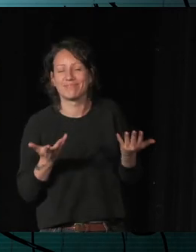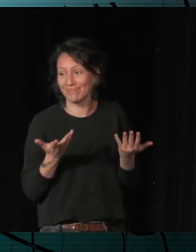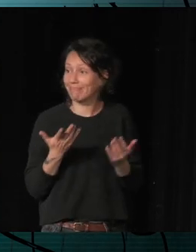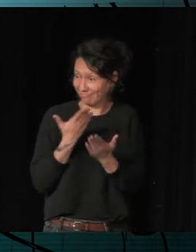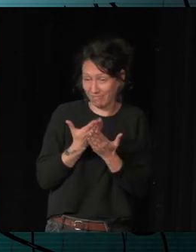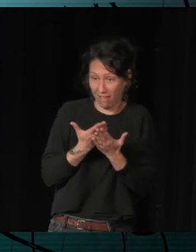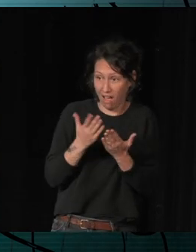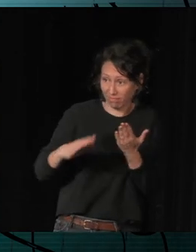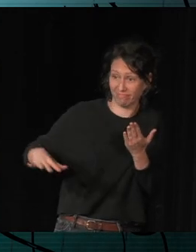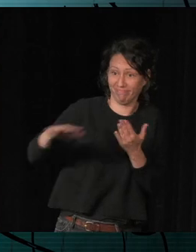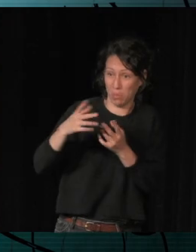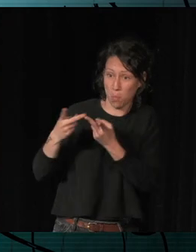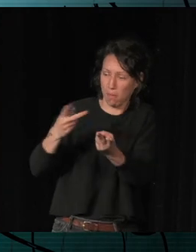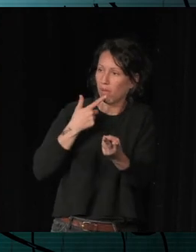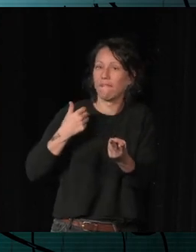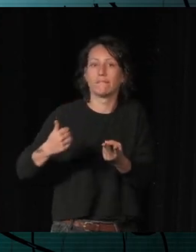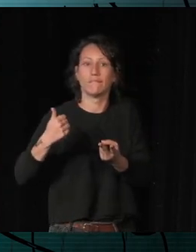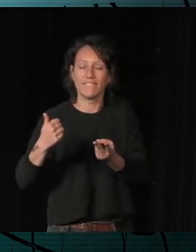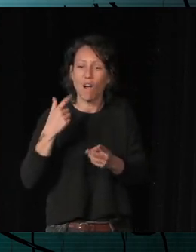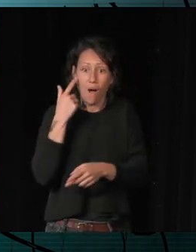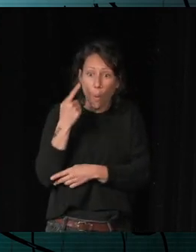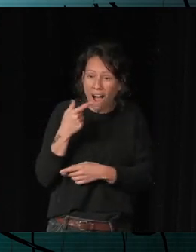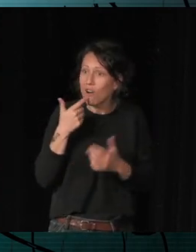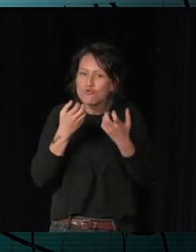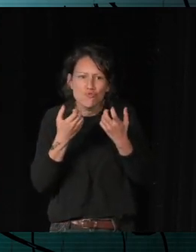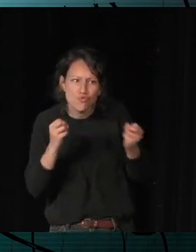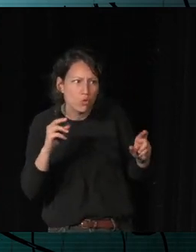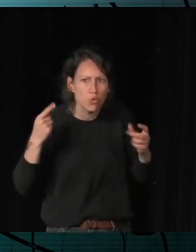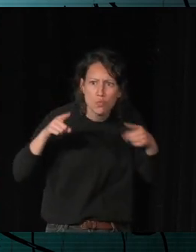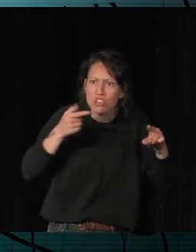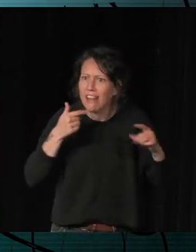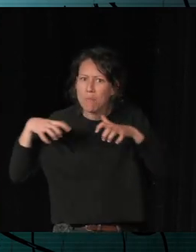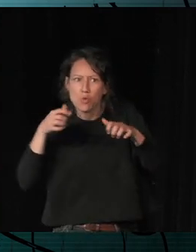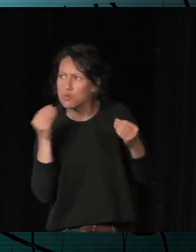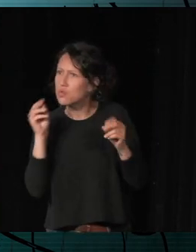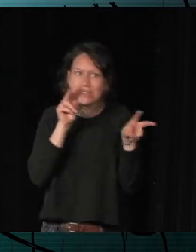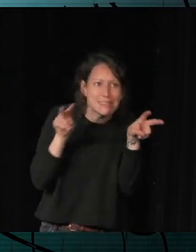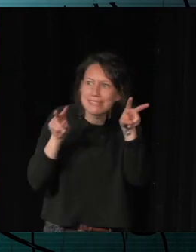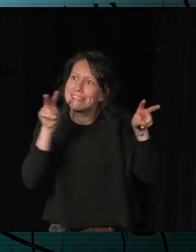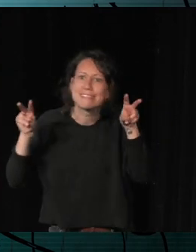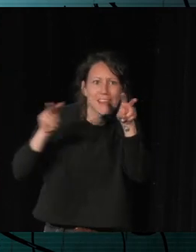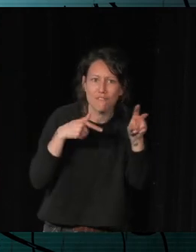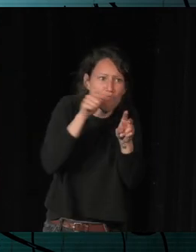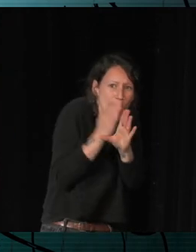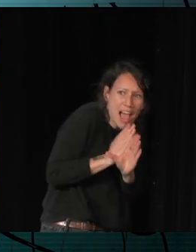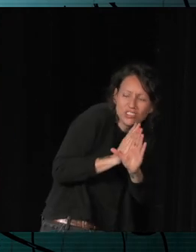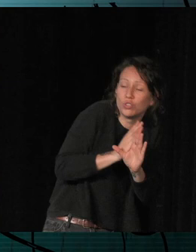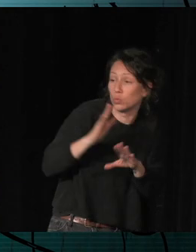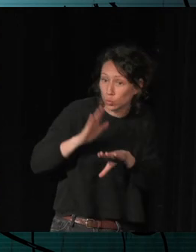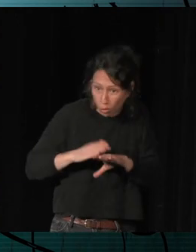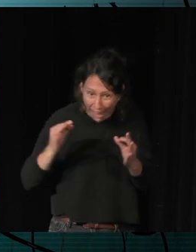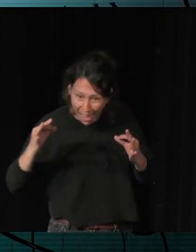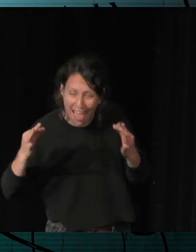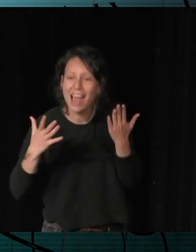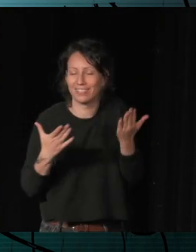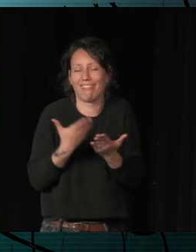trucs qui ont marché super bien al dans les testeurs ils entendent la musique ça y est panique ah il est où il est où le monstre ah il va te cacher cours et cetera et ça c'était génial